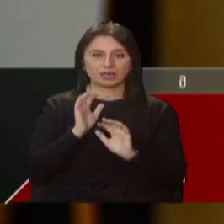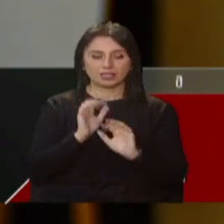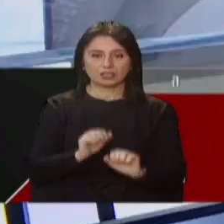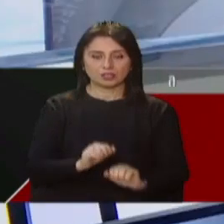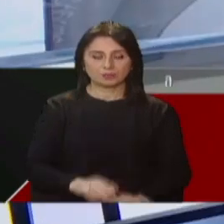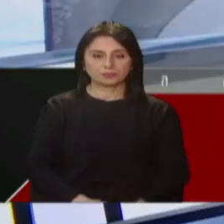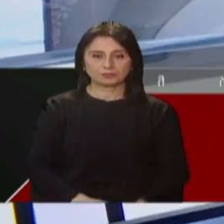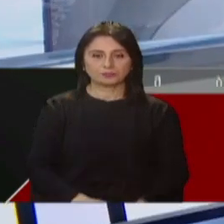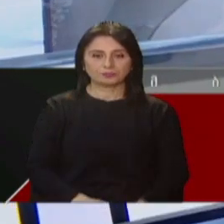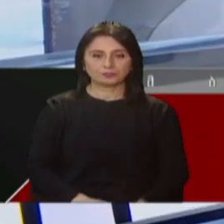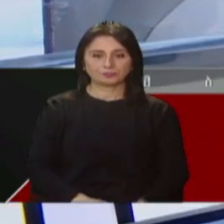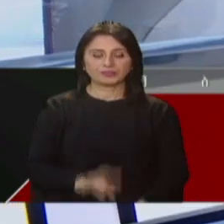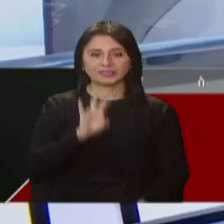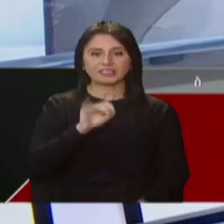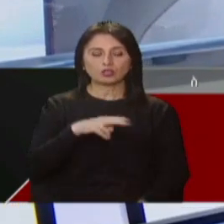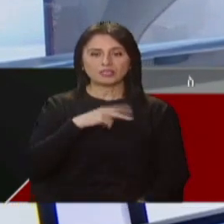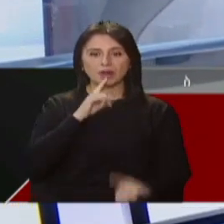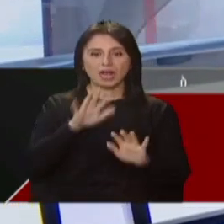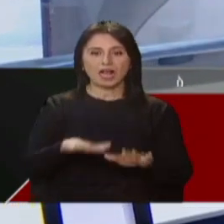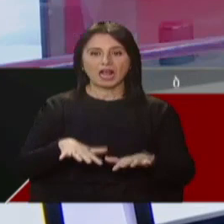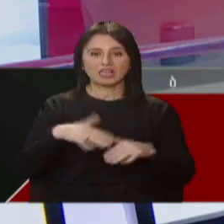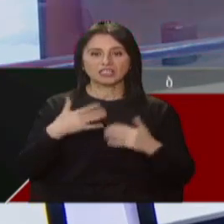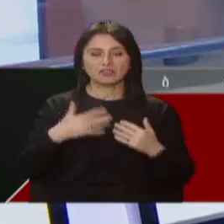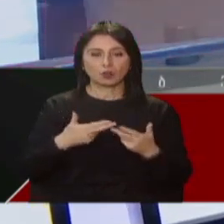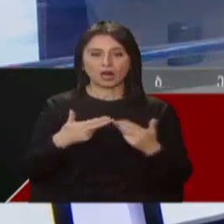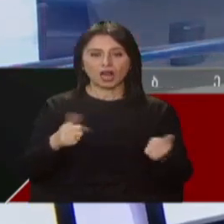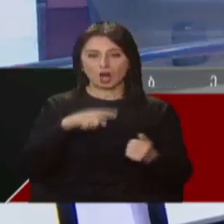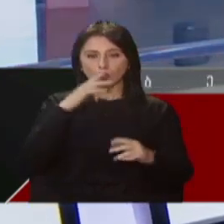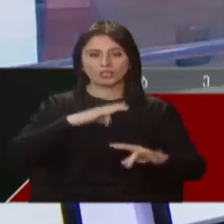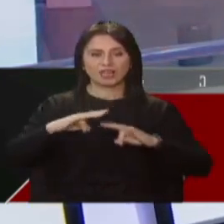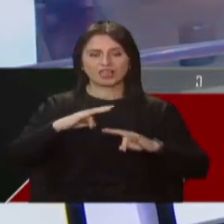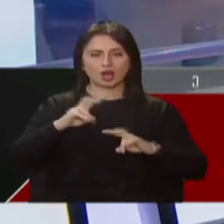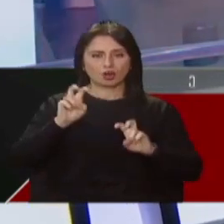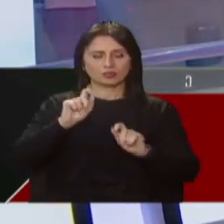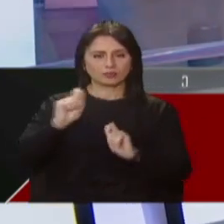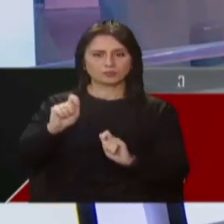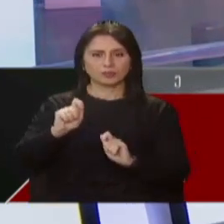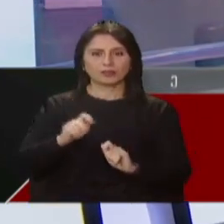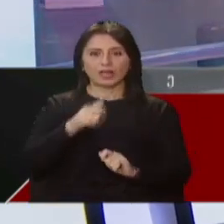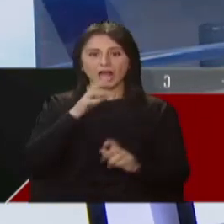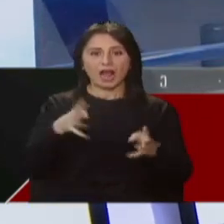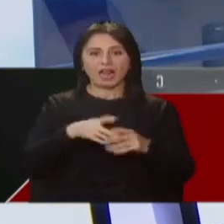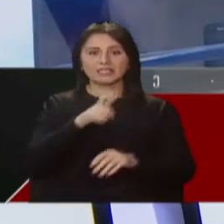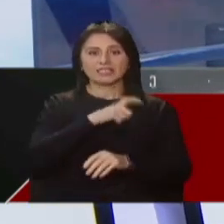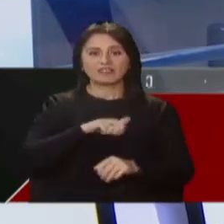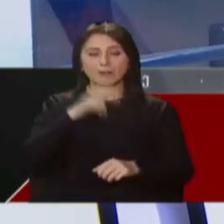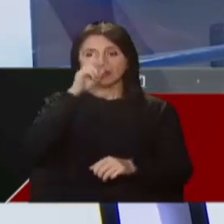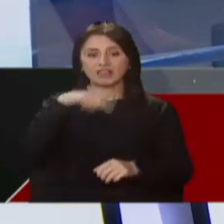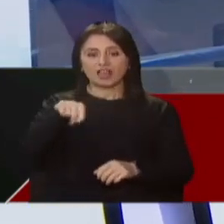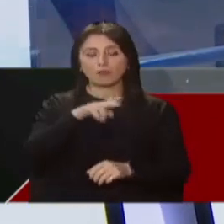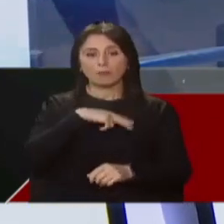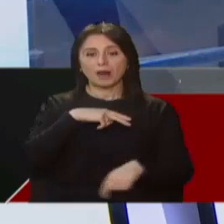მხარდაჭერა. ნატოს საპარლამენტო ასამბლეამ კი უკვე აღიარა რუსეთი ტერორისტულ სახელმწიფოდ. ახლა ჯერ ალიანსის წევრი ქვეყნების მთავრობებსა